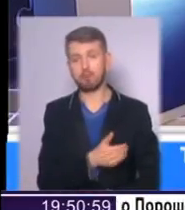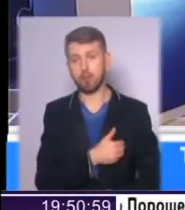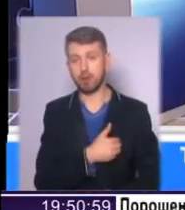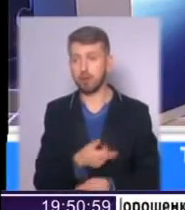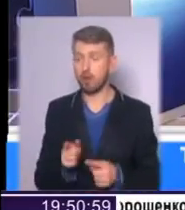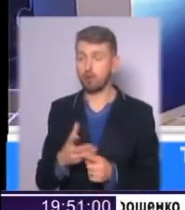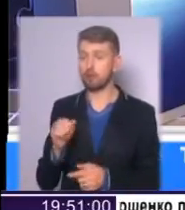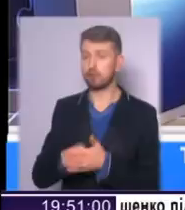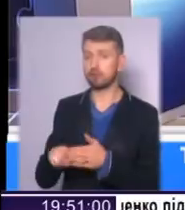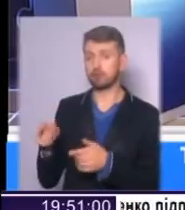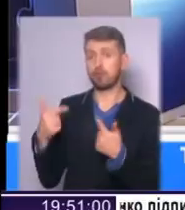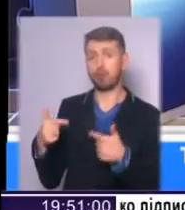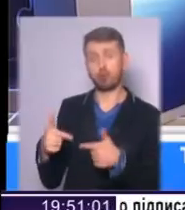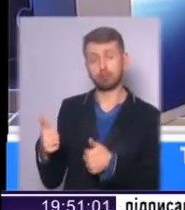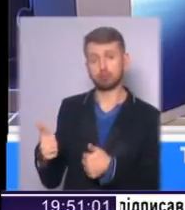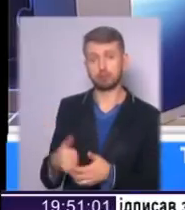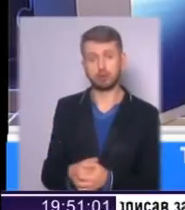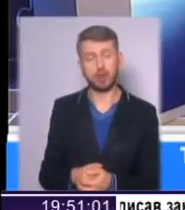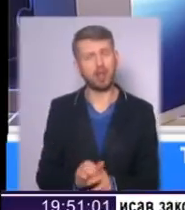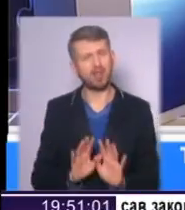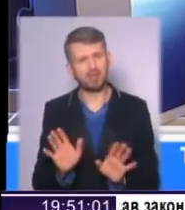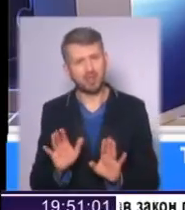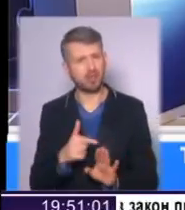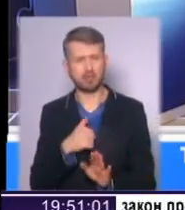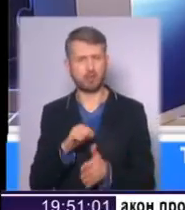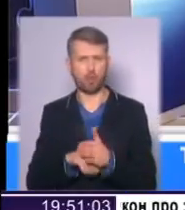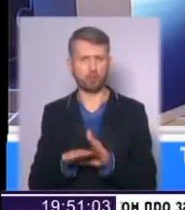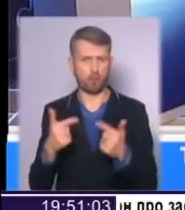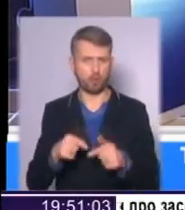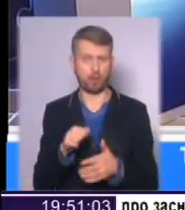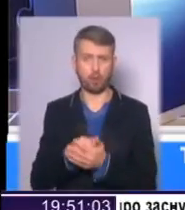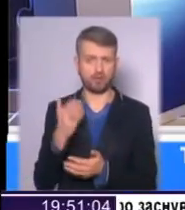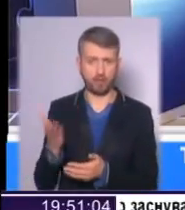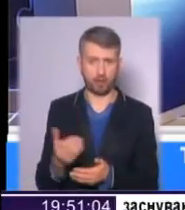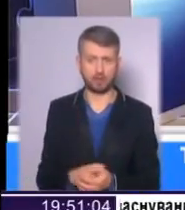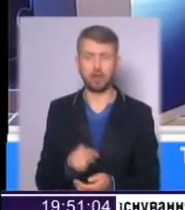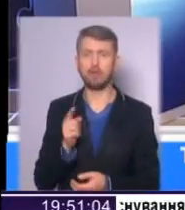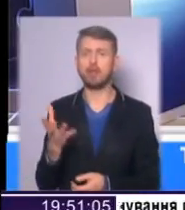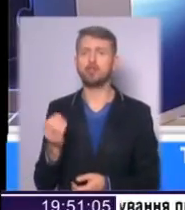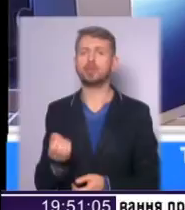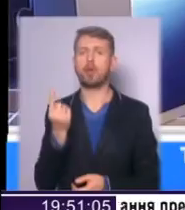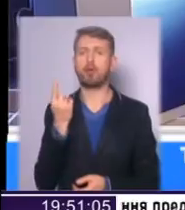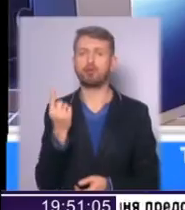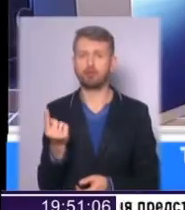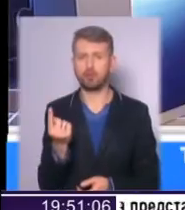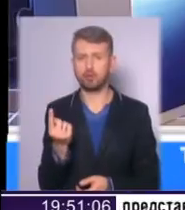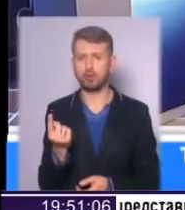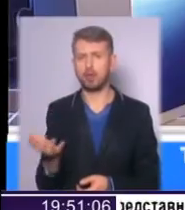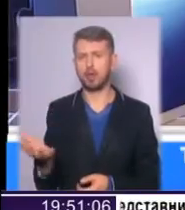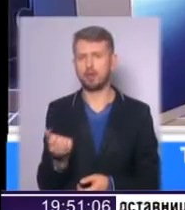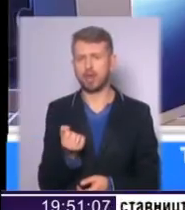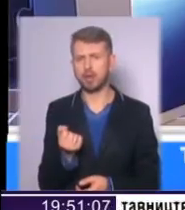від гостя залежить, погодьтесь. Ні, я зараз не від гостя, а від вас. Ну, дякую дуже. Ще одну взяли черту